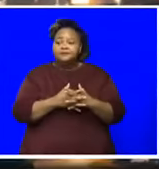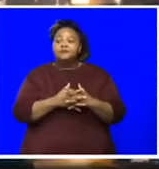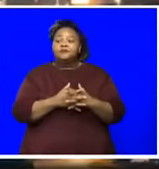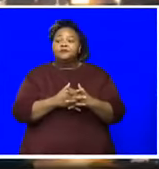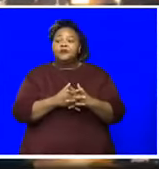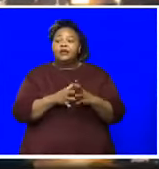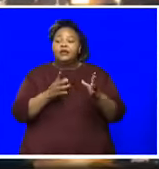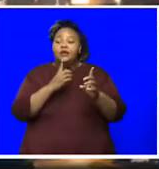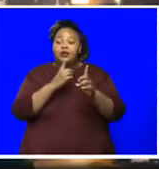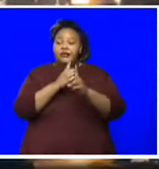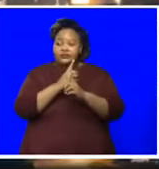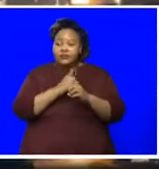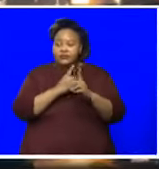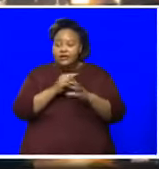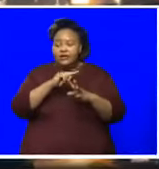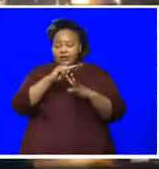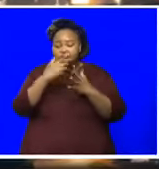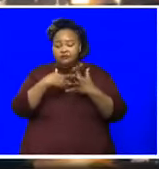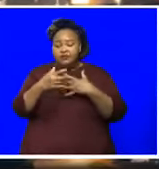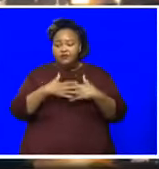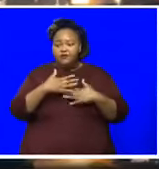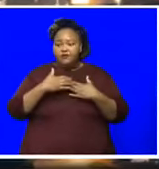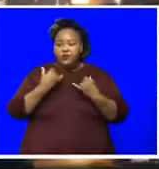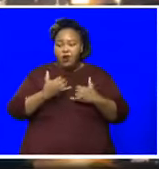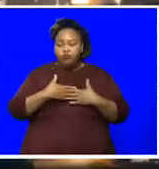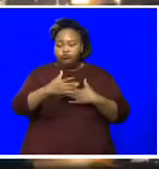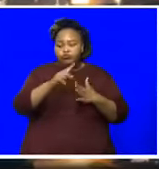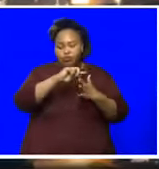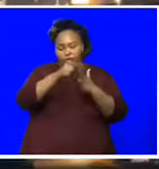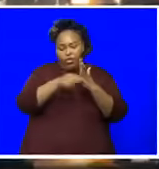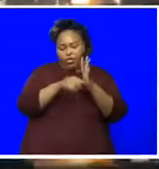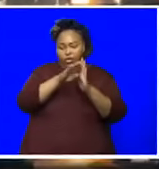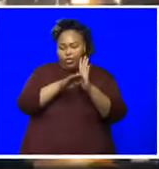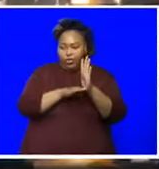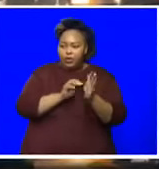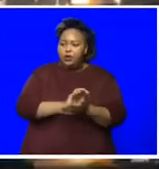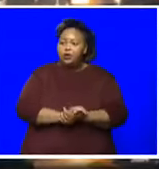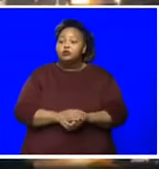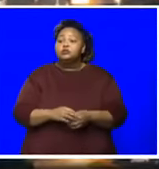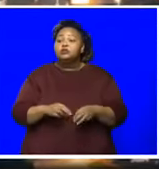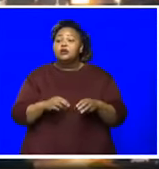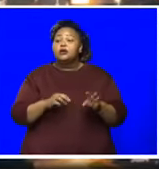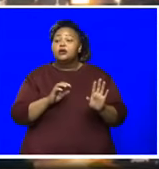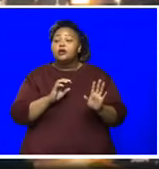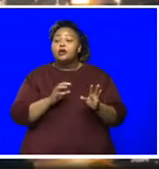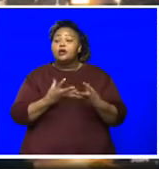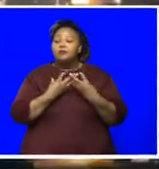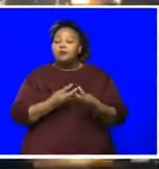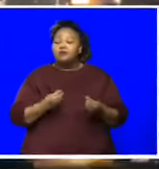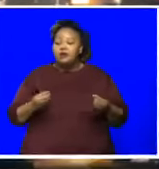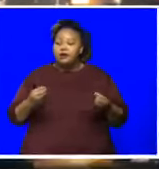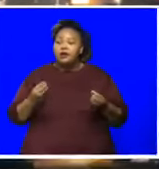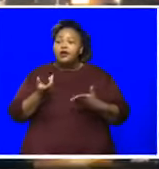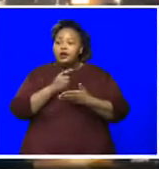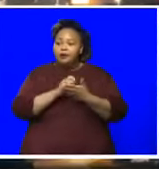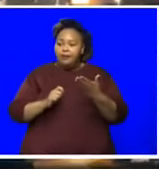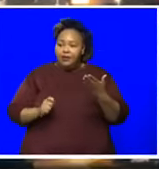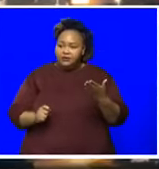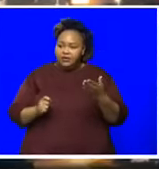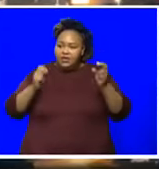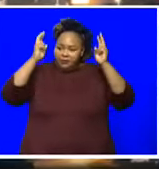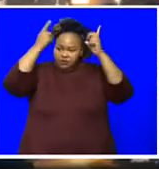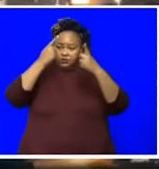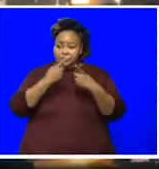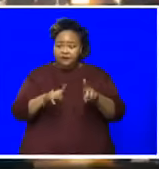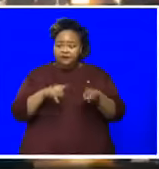bafundi lababhalisele ema-postgraduate studies kanye nalabo lababhalisele i-nephrology kumele bachubeke nelihlolo